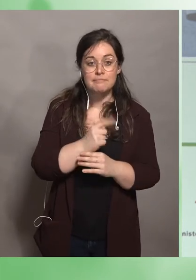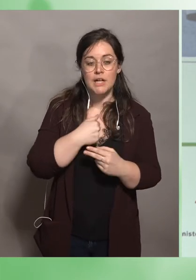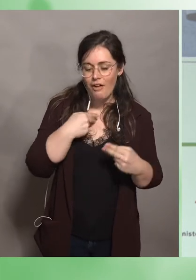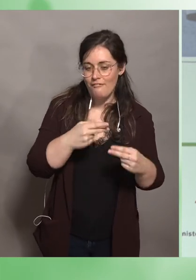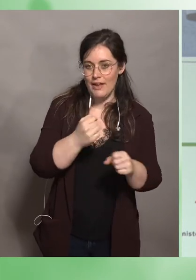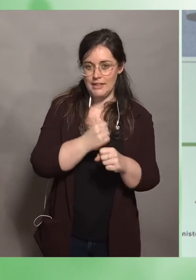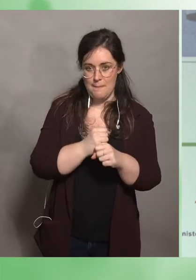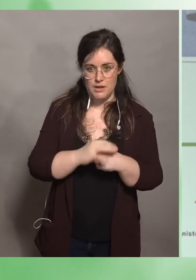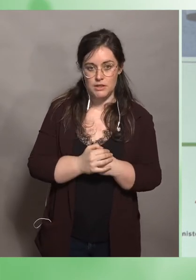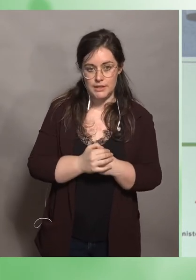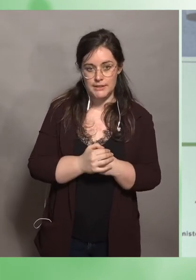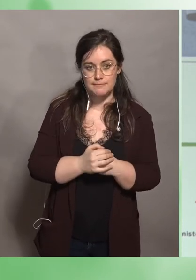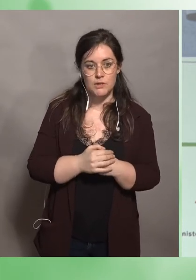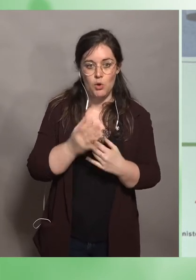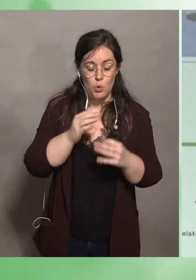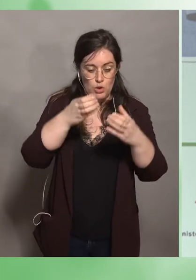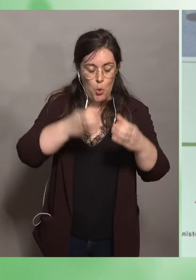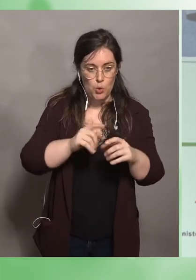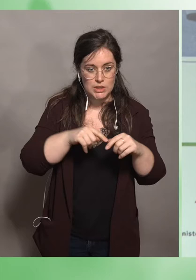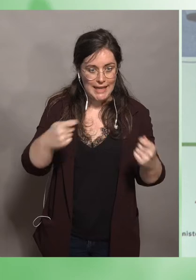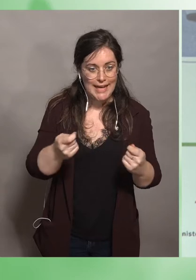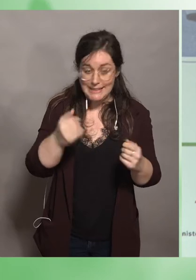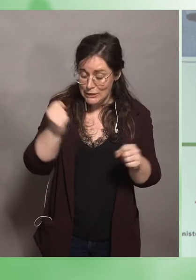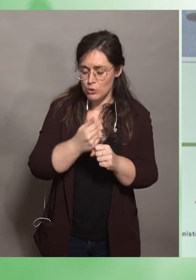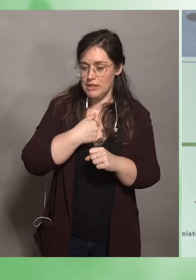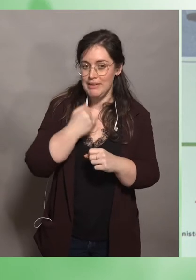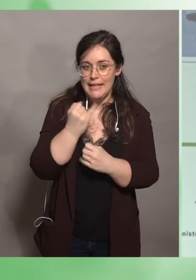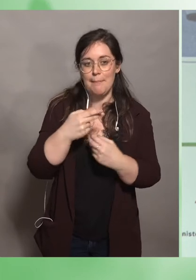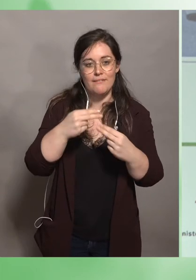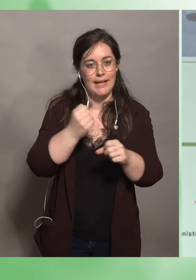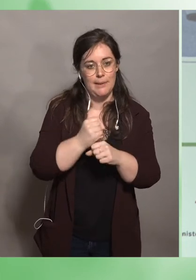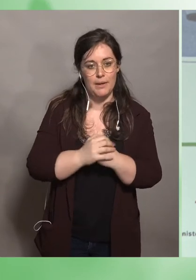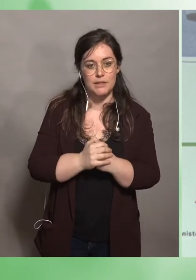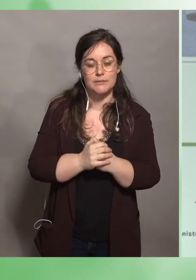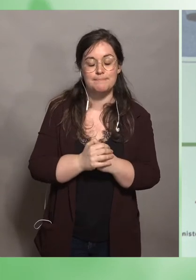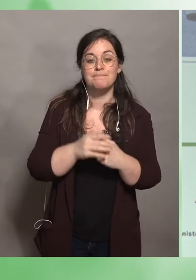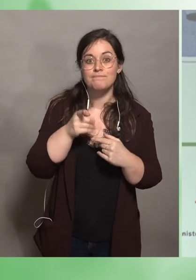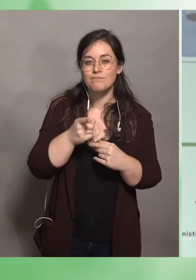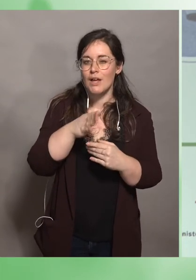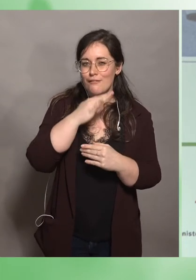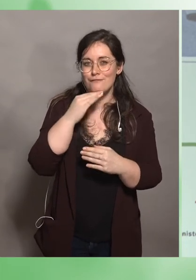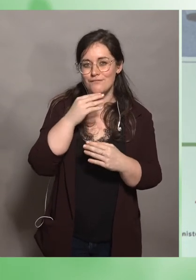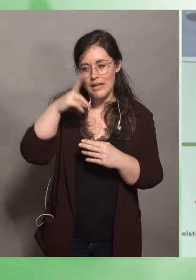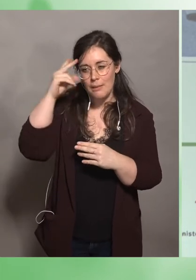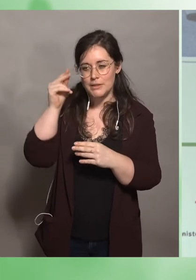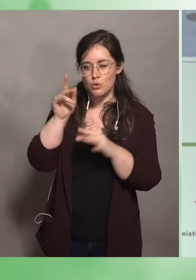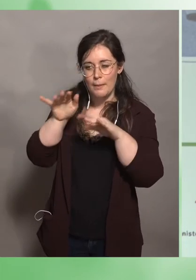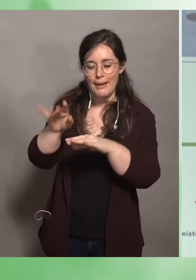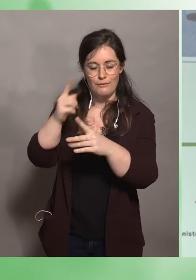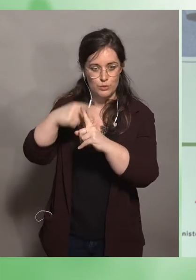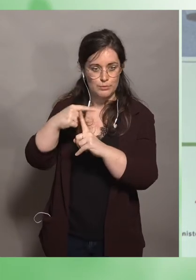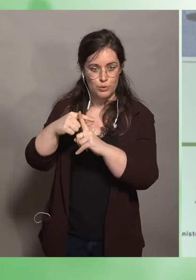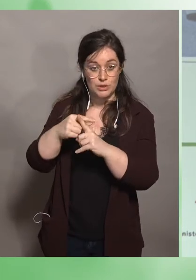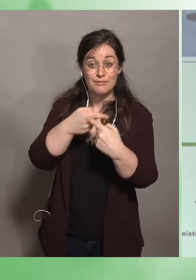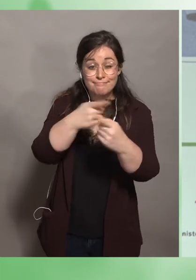Niederlagen gekommen sind oder als die Hose gerissen ist. Und dass ich damit auf ganz, ganz viele Menschen einen Einfluss haben konnte. Und Sie können